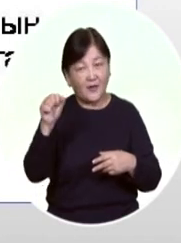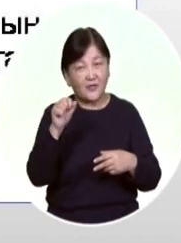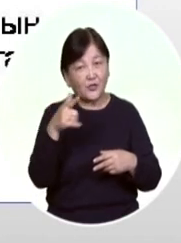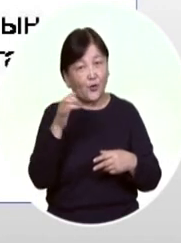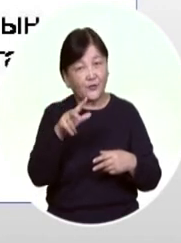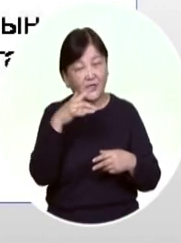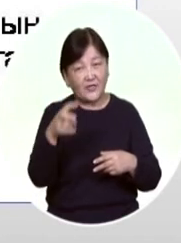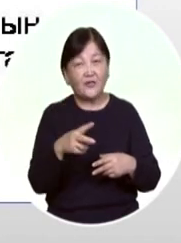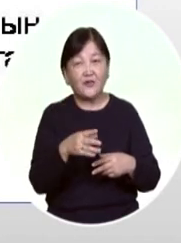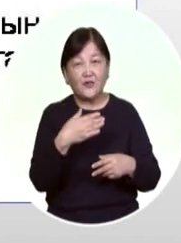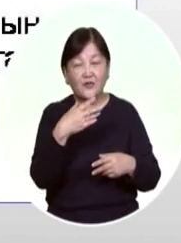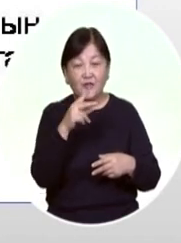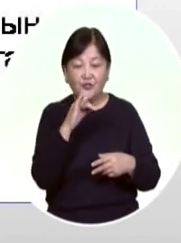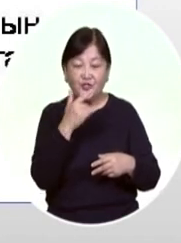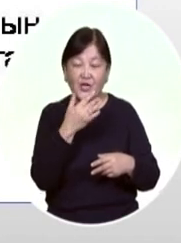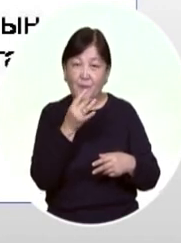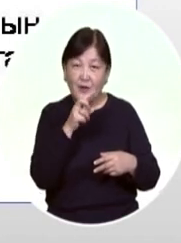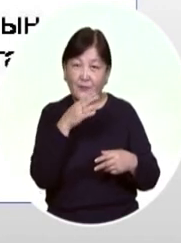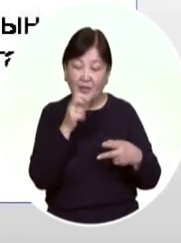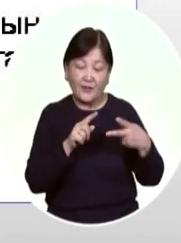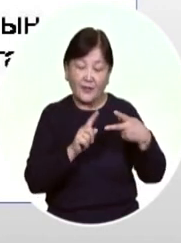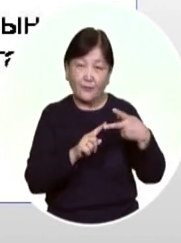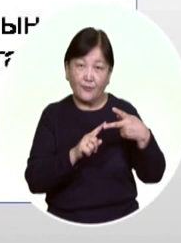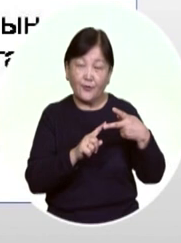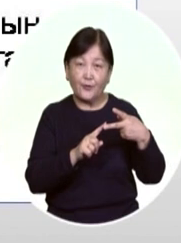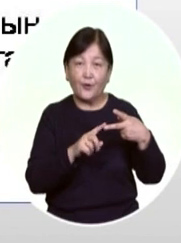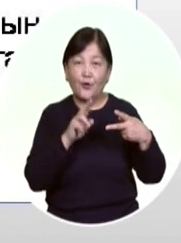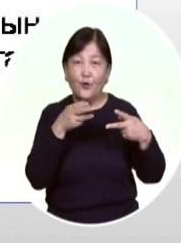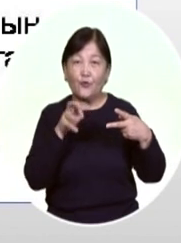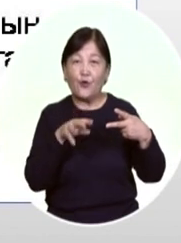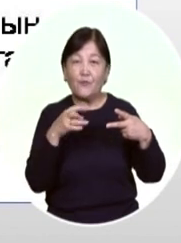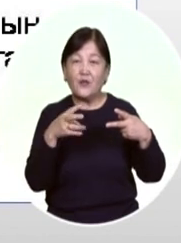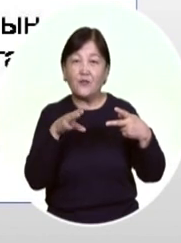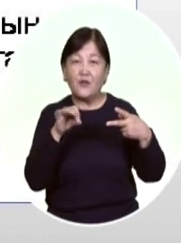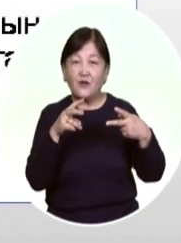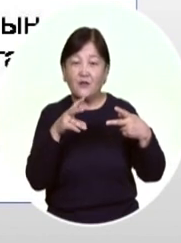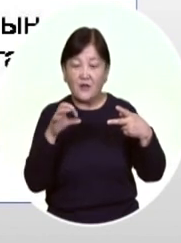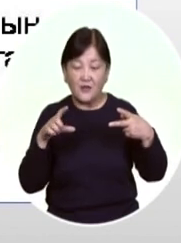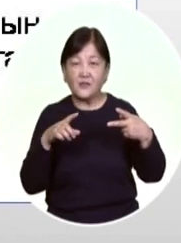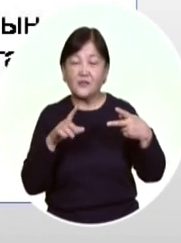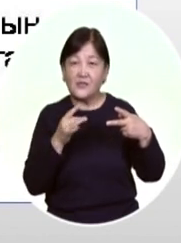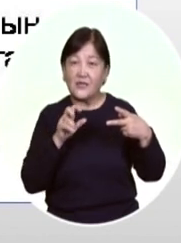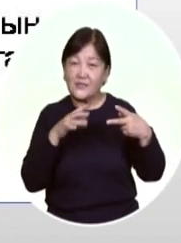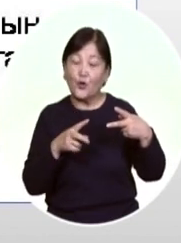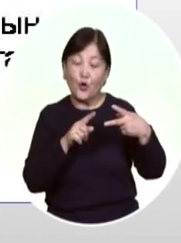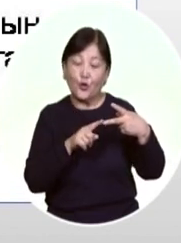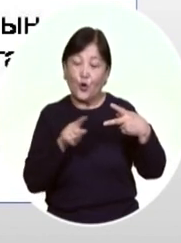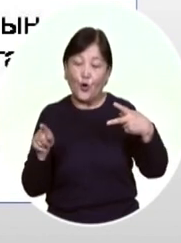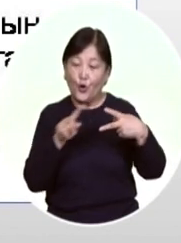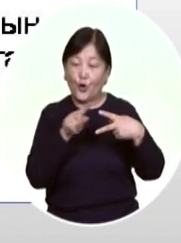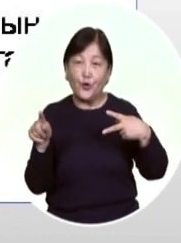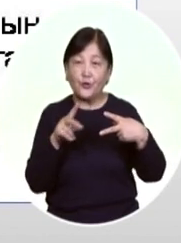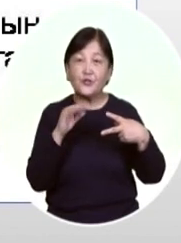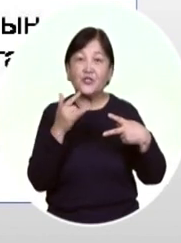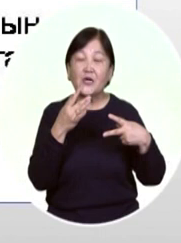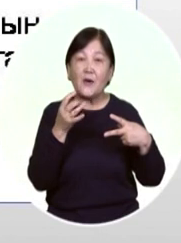баримтлал нөгөөтгэн комитерийн зүгээс тулгасан одоо ийм хоёр чиг баримтлал байсан. За энэнийг өмнөөс